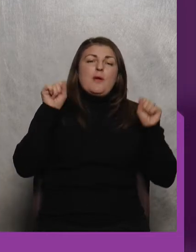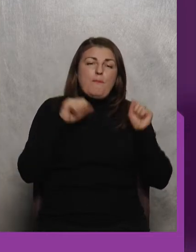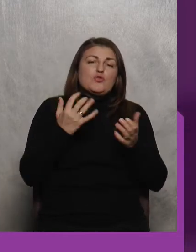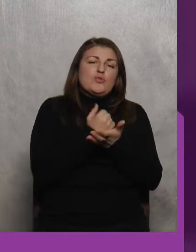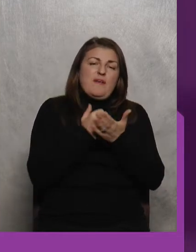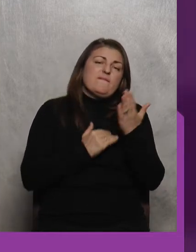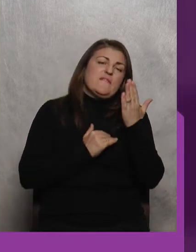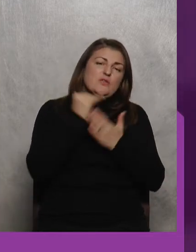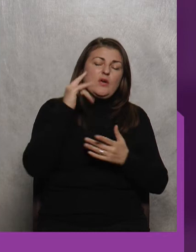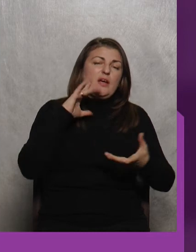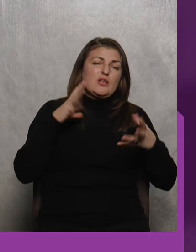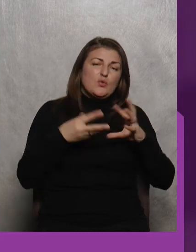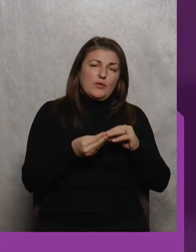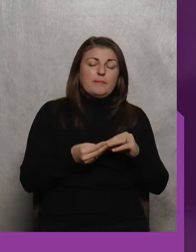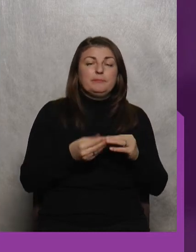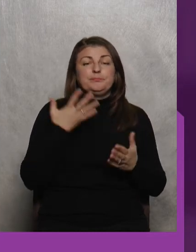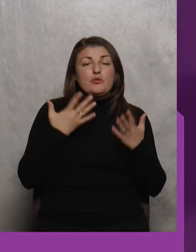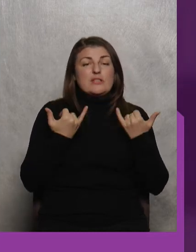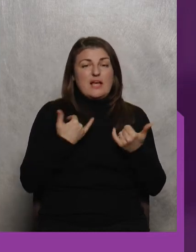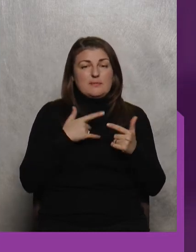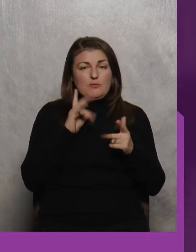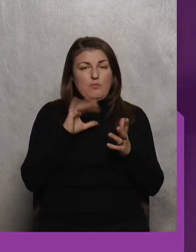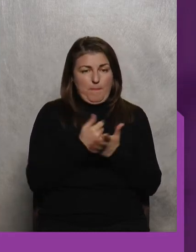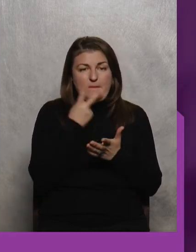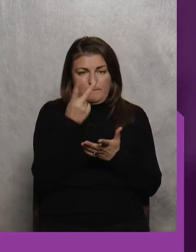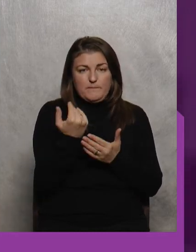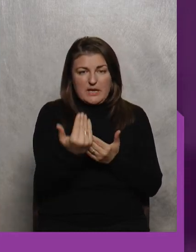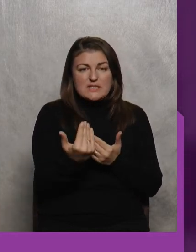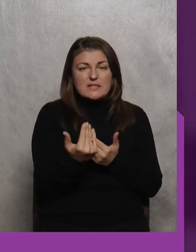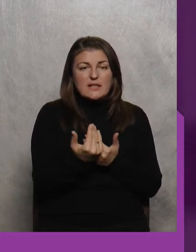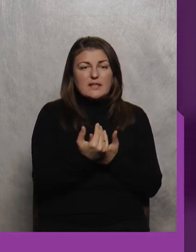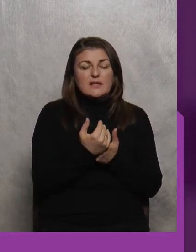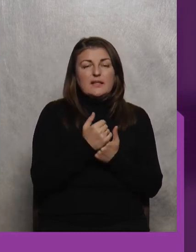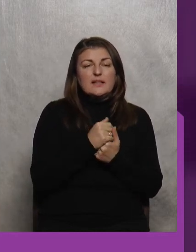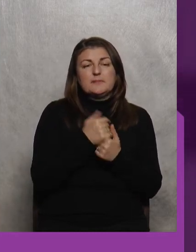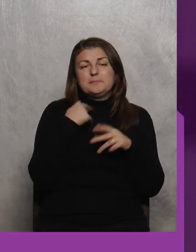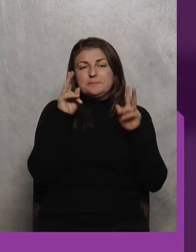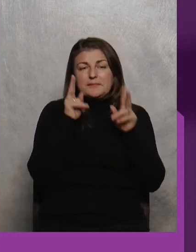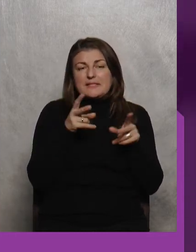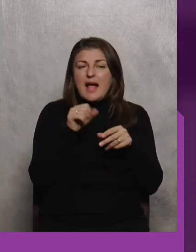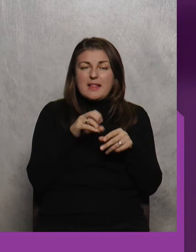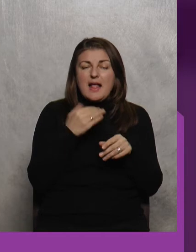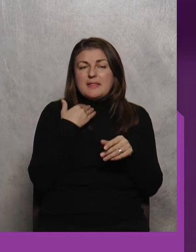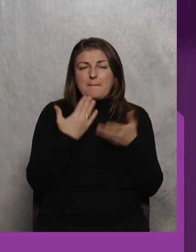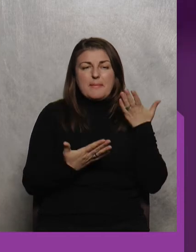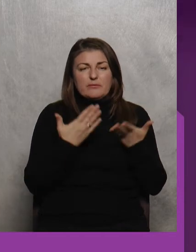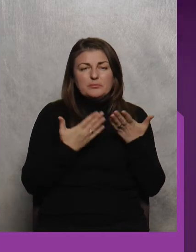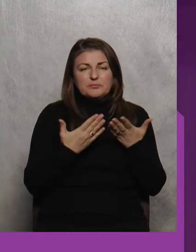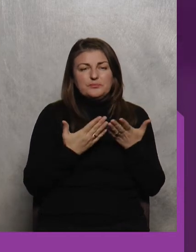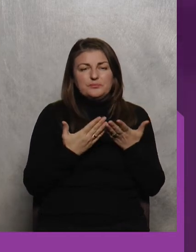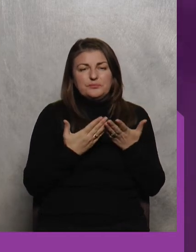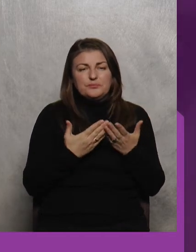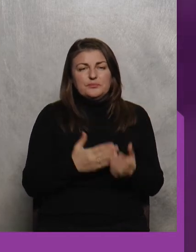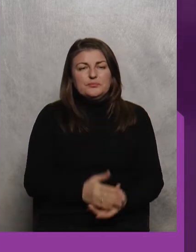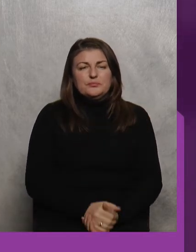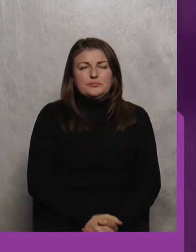досягати високих результатів. Так, і що, зараз ми знову вас побачимо? Не знаю, але, напевно,